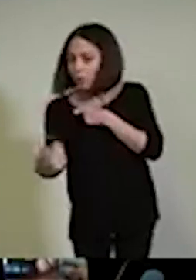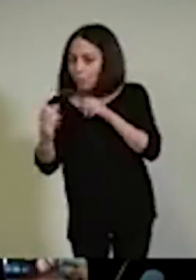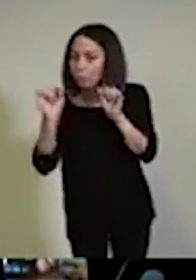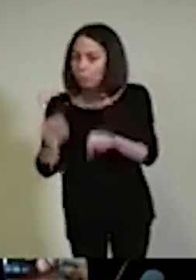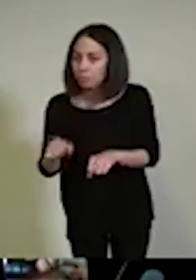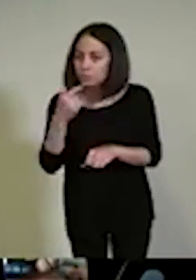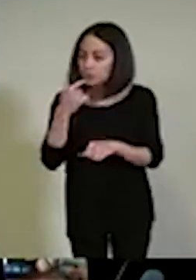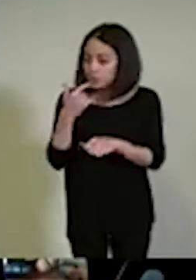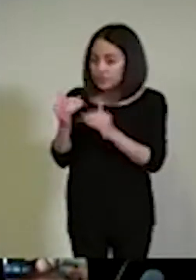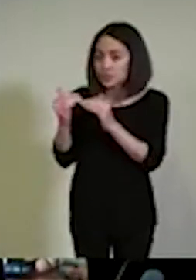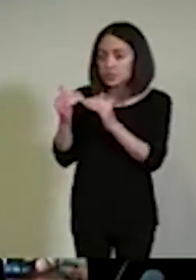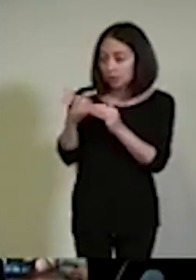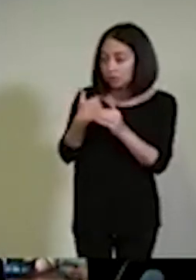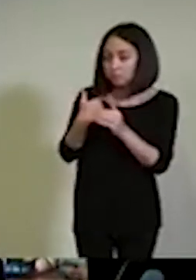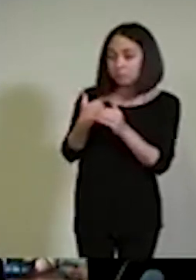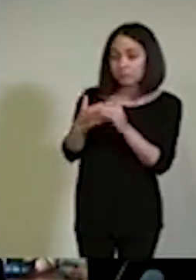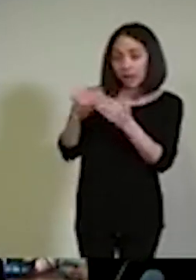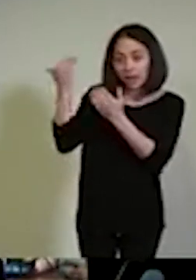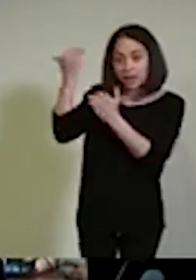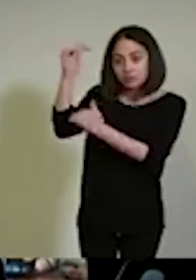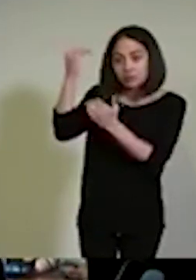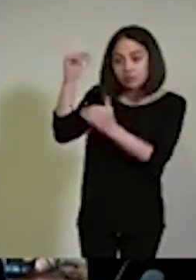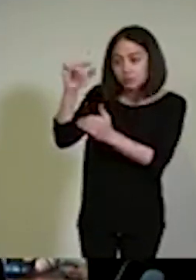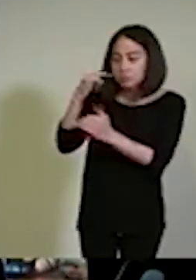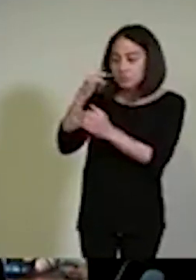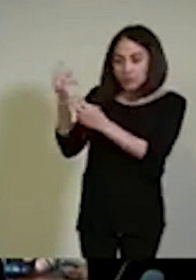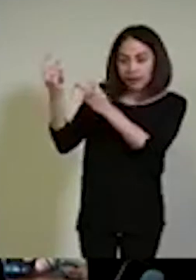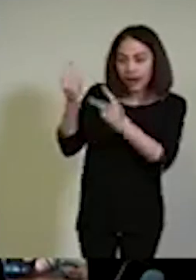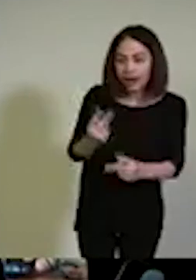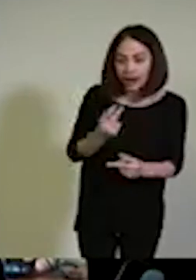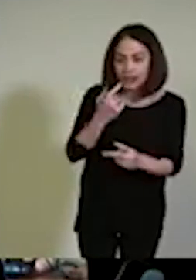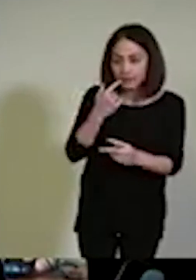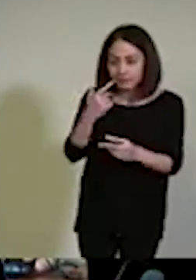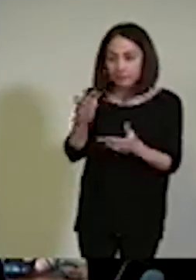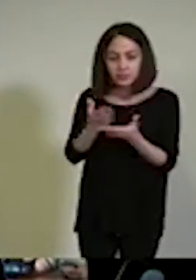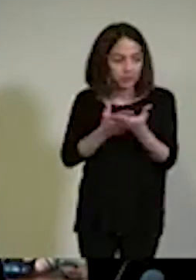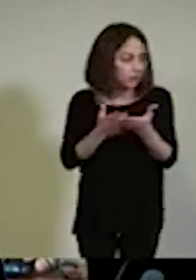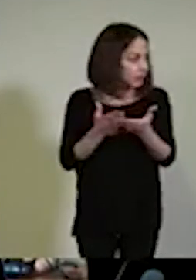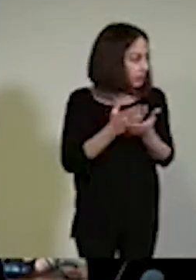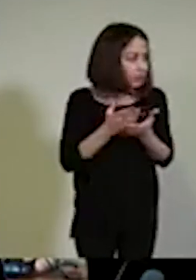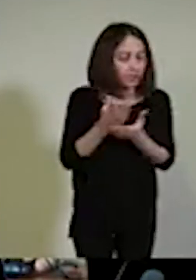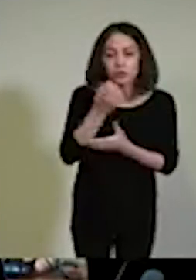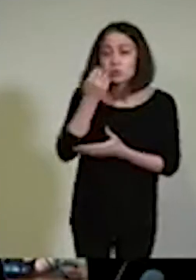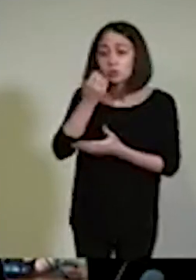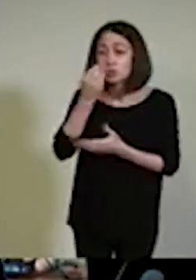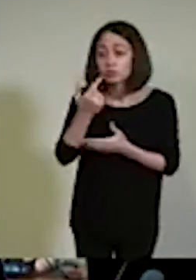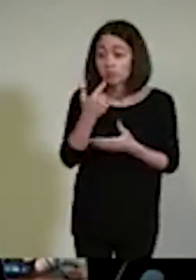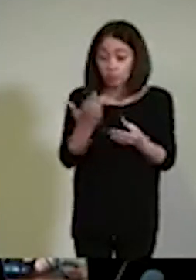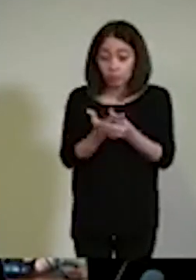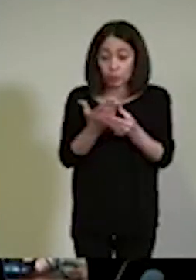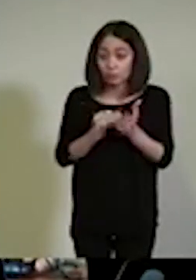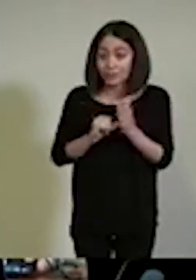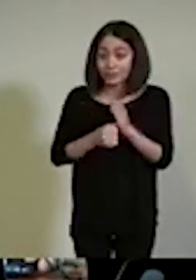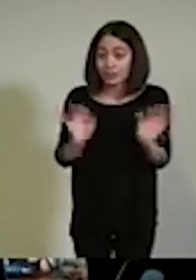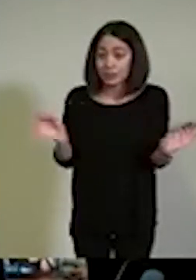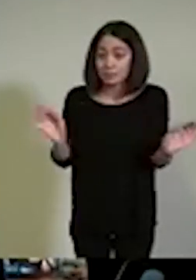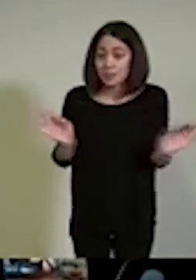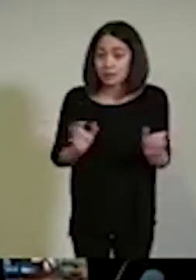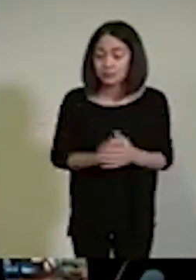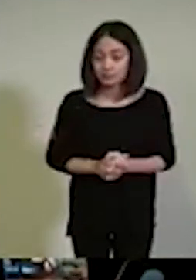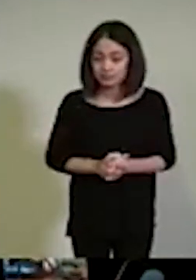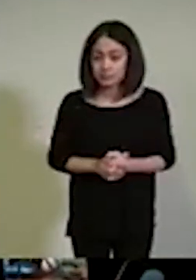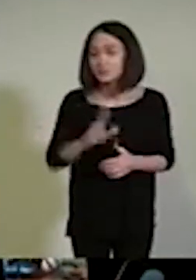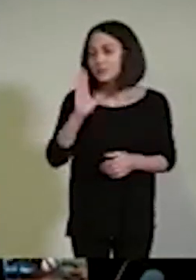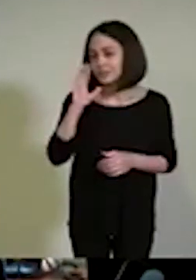sur le territoire après un parcours migratoire éprouvant et souvent sans aucun document d'identité. C'est pourquoi un régime